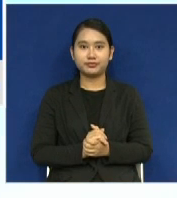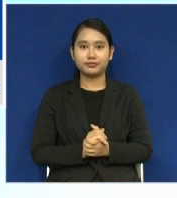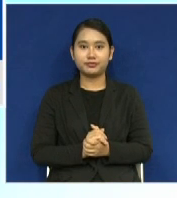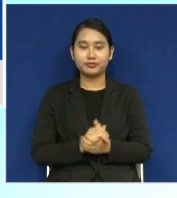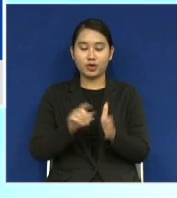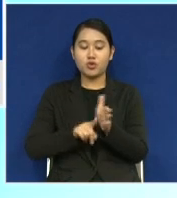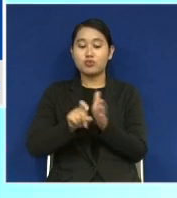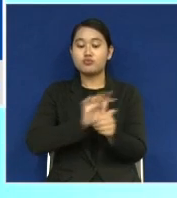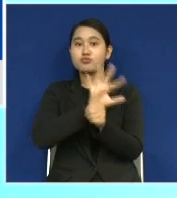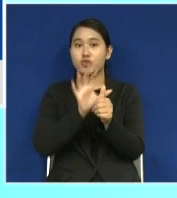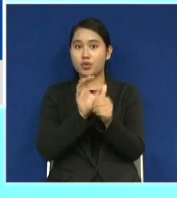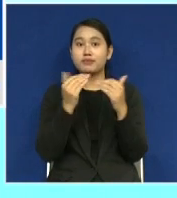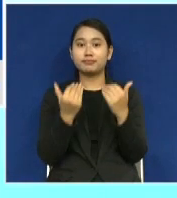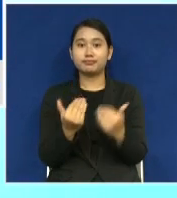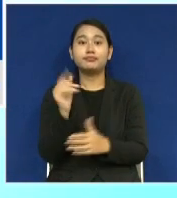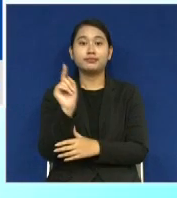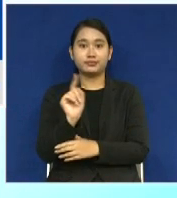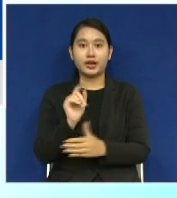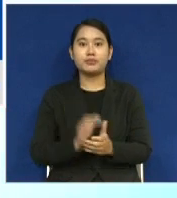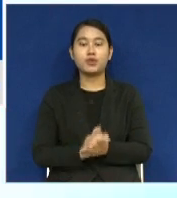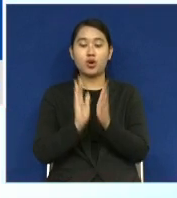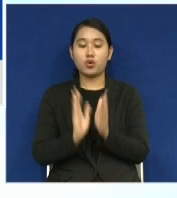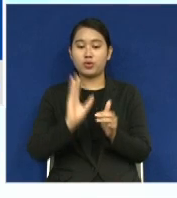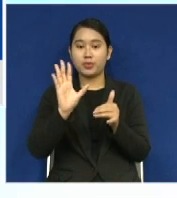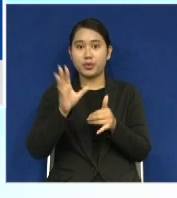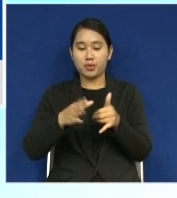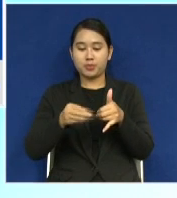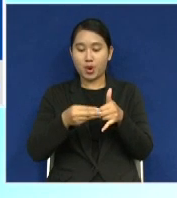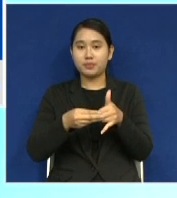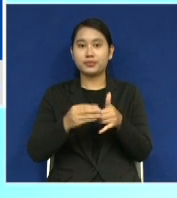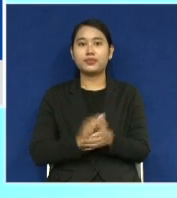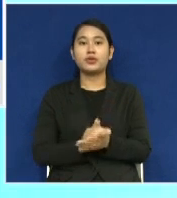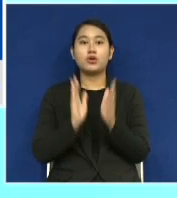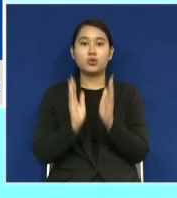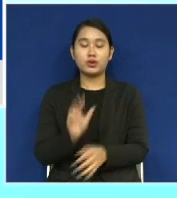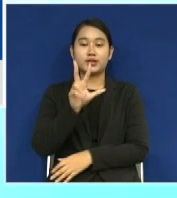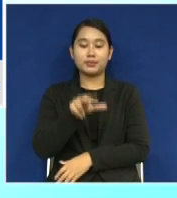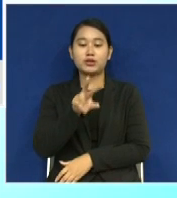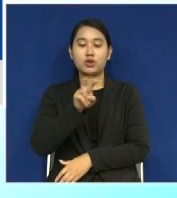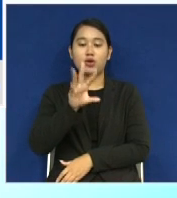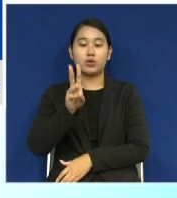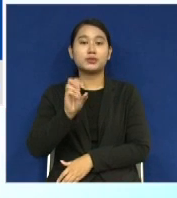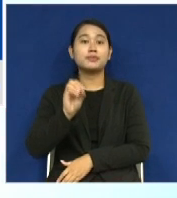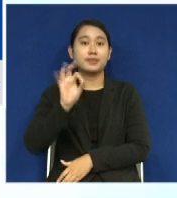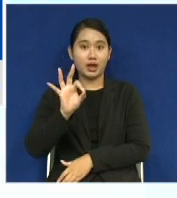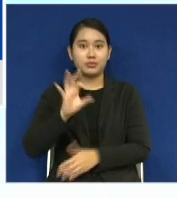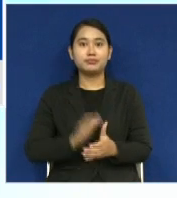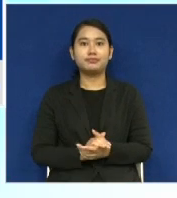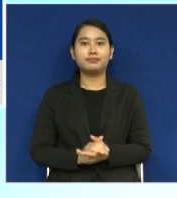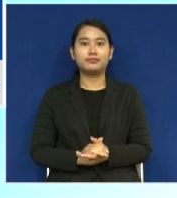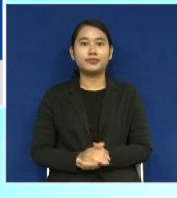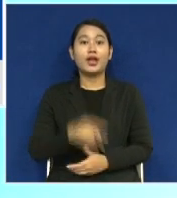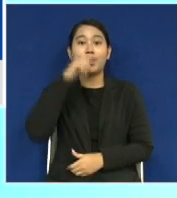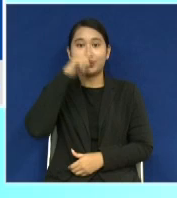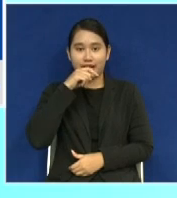ไทยในวันนี้นะคะมีจำนวนผู้ป่วยยืนยันสะสมทั้งสิ้น 3,269 รายเป็นการติดเชื้อภายในประเท